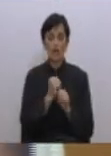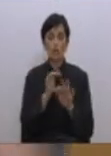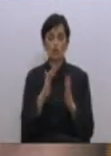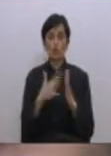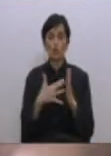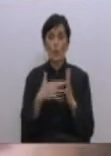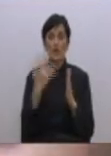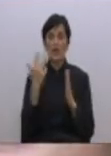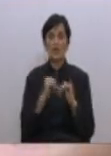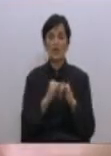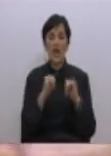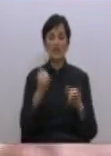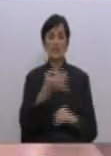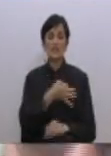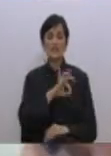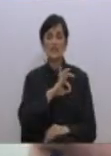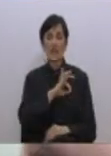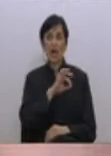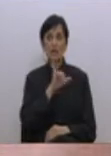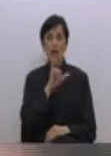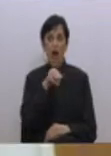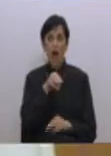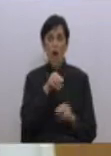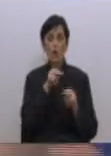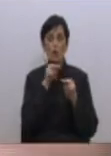სოფლის განვითარების სააგენტოს აუდირება.